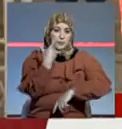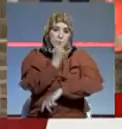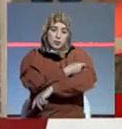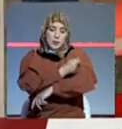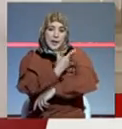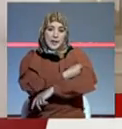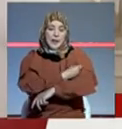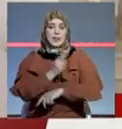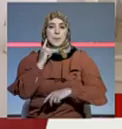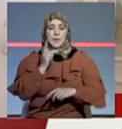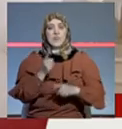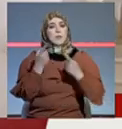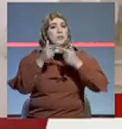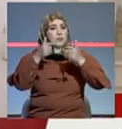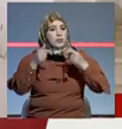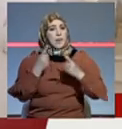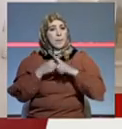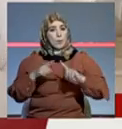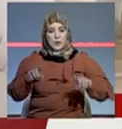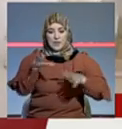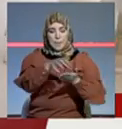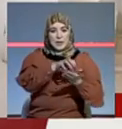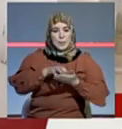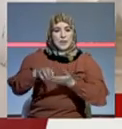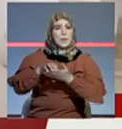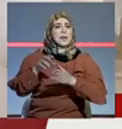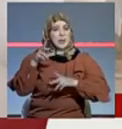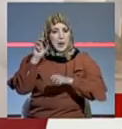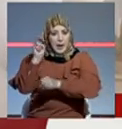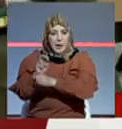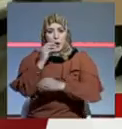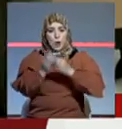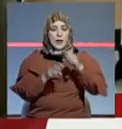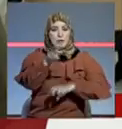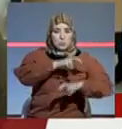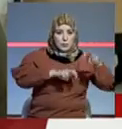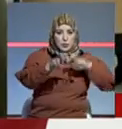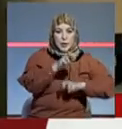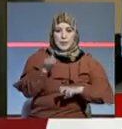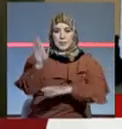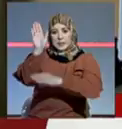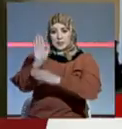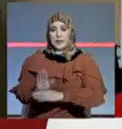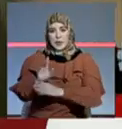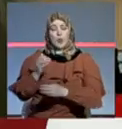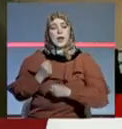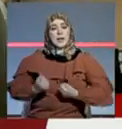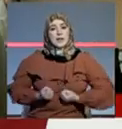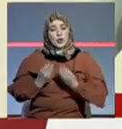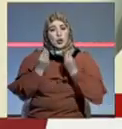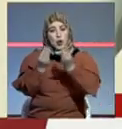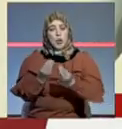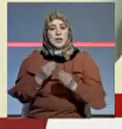عملية التلقيح في مختلف المراكز القارة والمتنقلة التي تم تأمينها لتقريب الخدمات